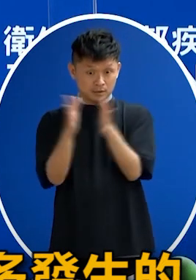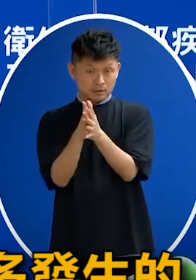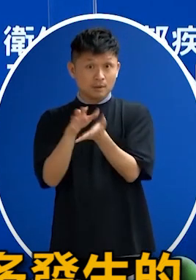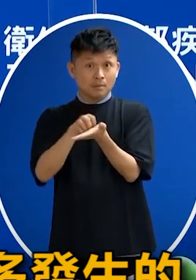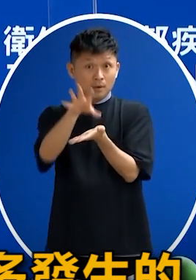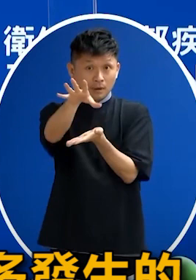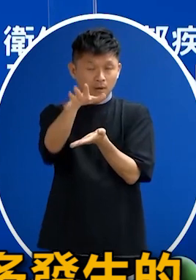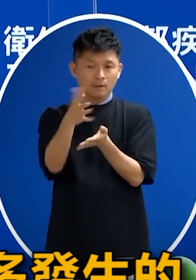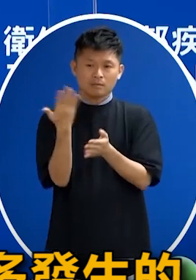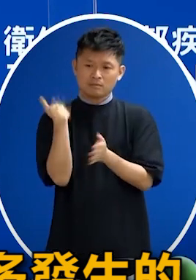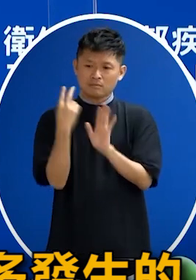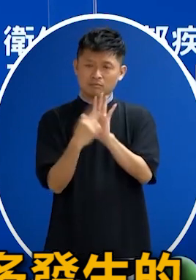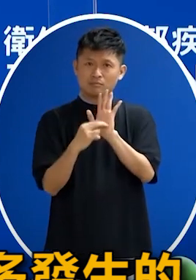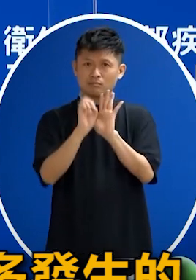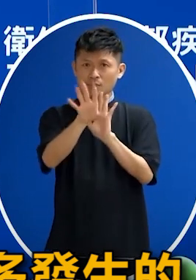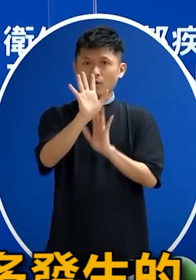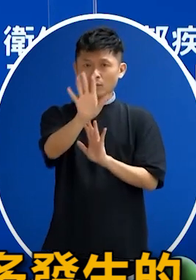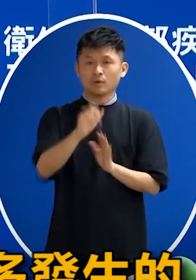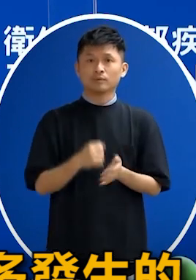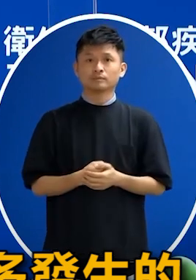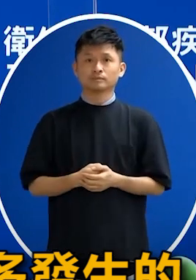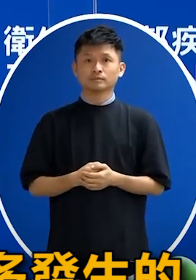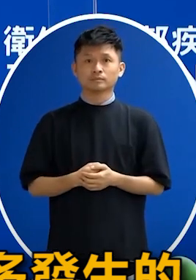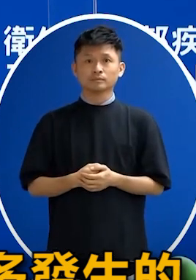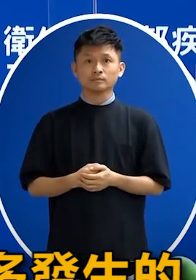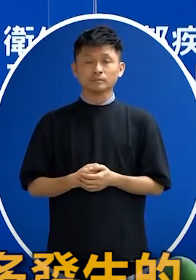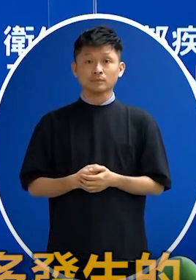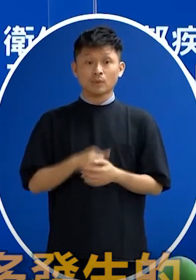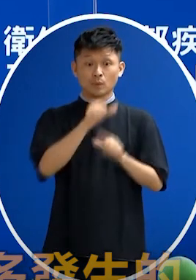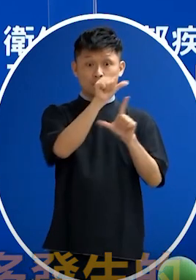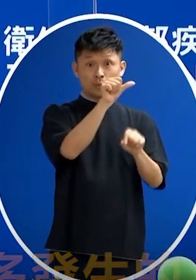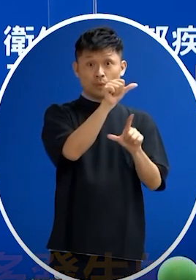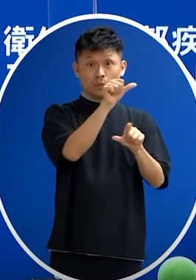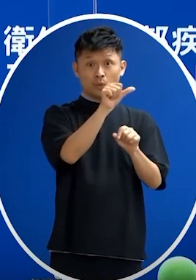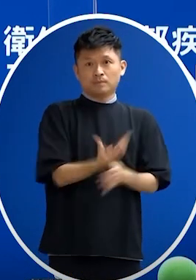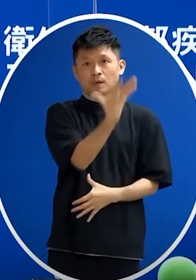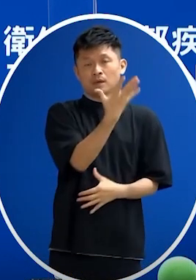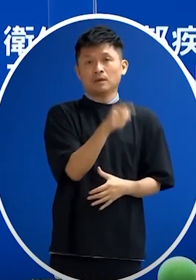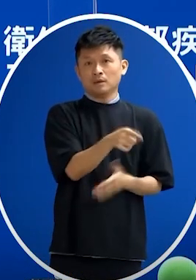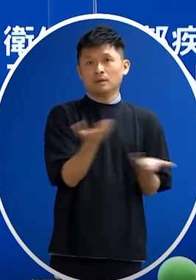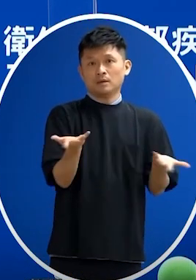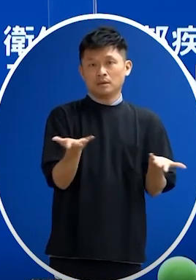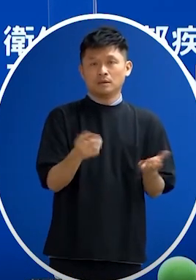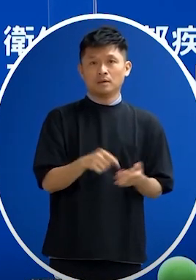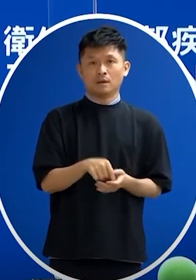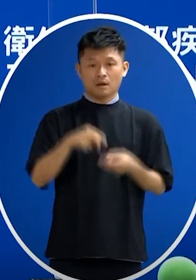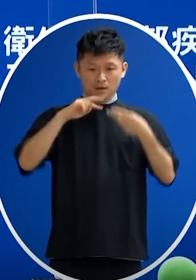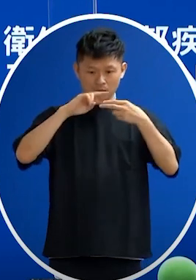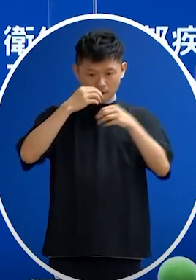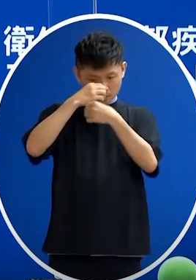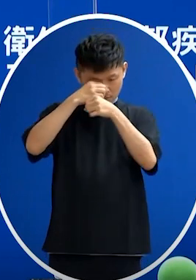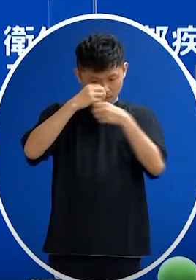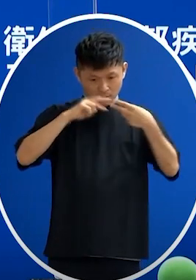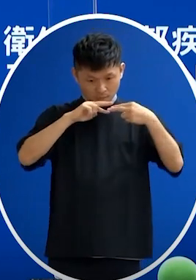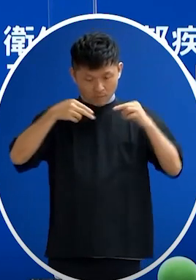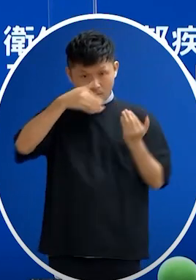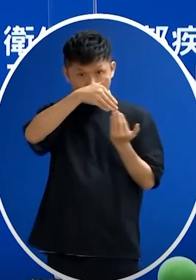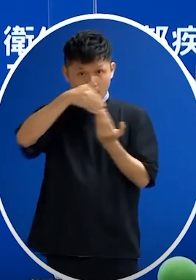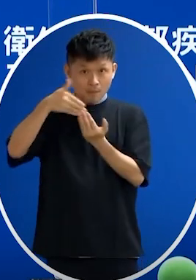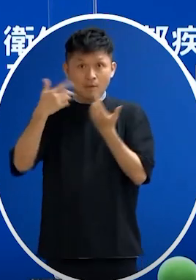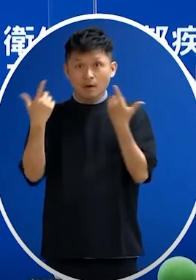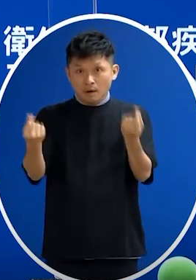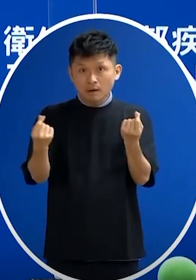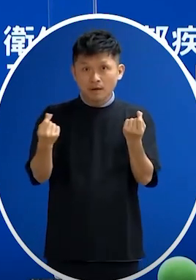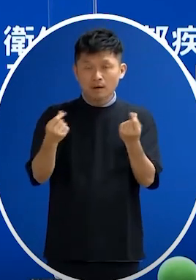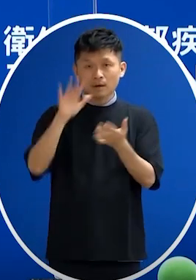说明过，哦，那它跟后续5月多发生的疫情是不是基因定序哈是相同的，或相同